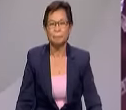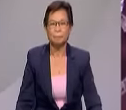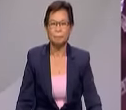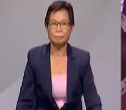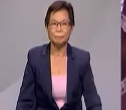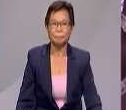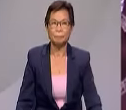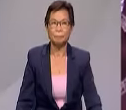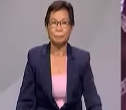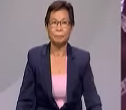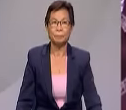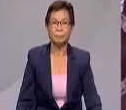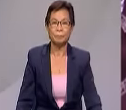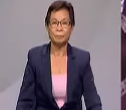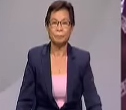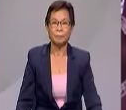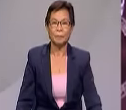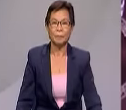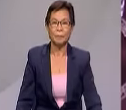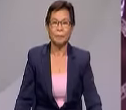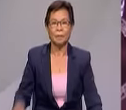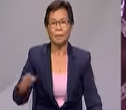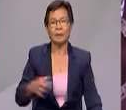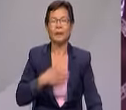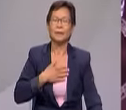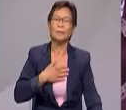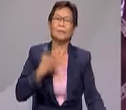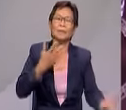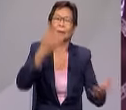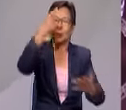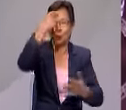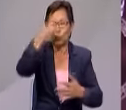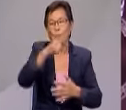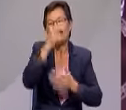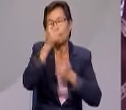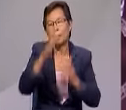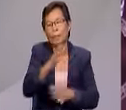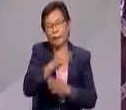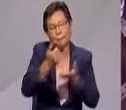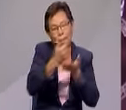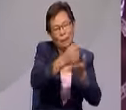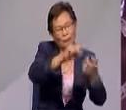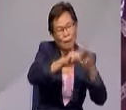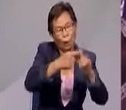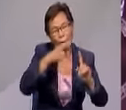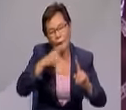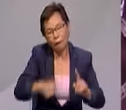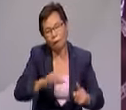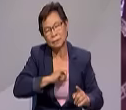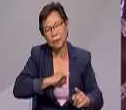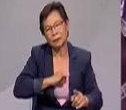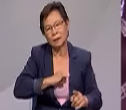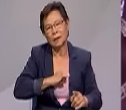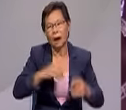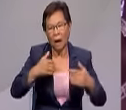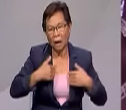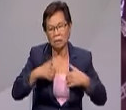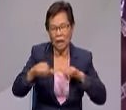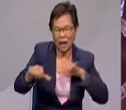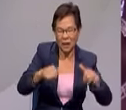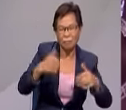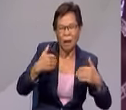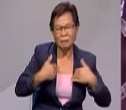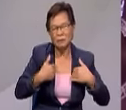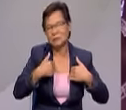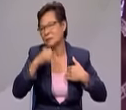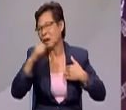Selain pada melepas apa mengubat kerinduan peminat, saya juga nak membantu kawan-kawan lama saya yang dah ada yang aktif lagi ya, yang